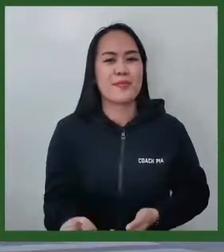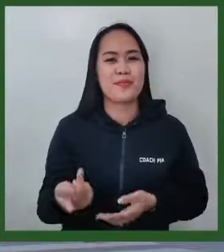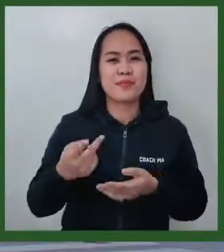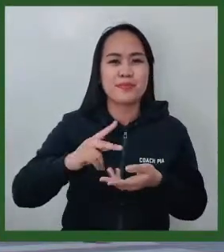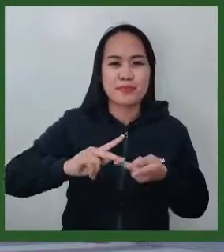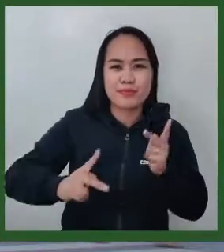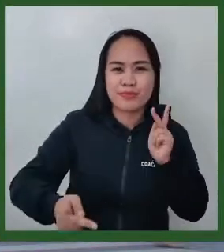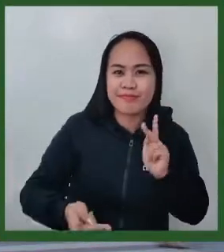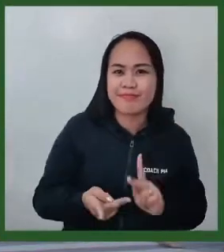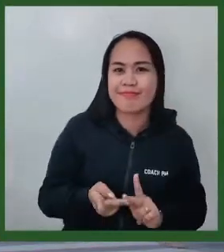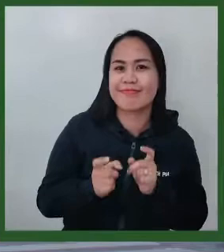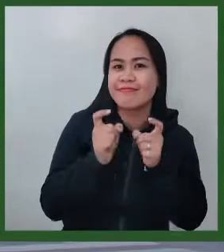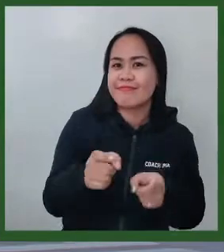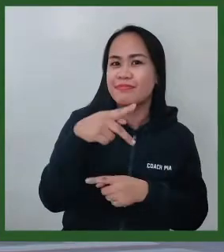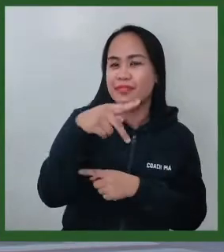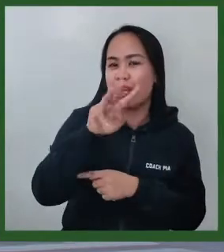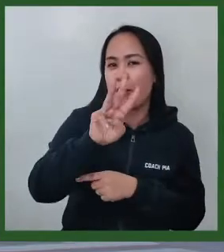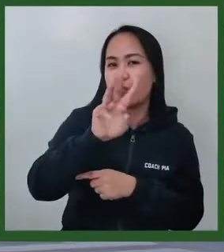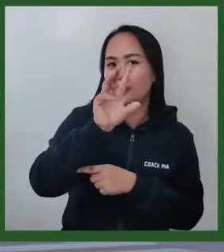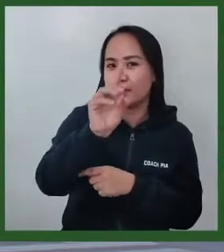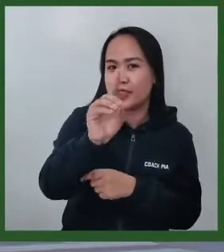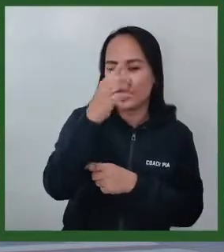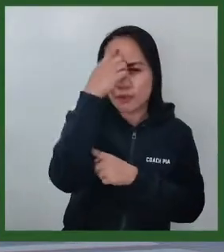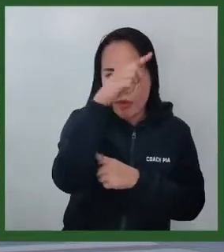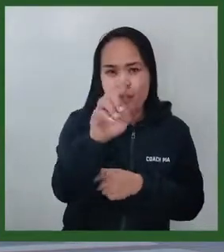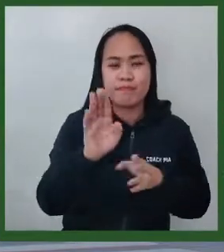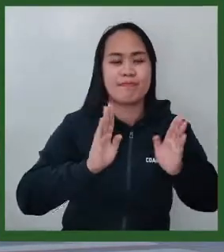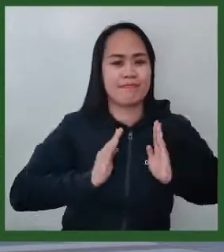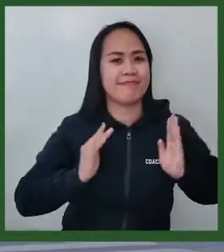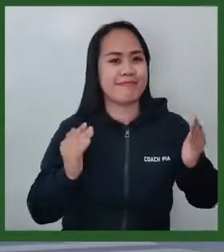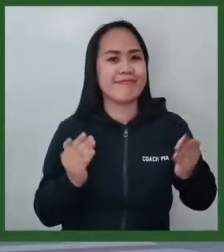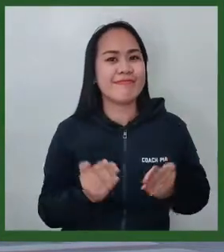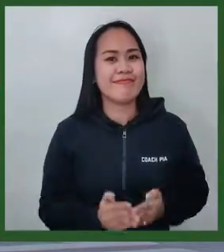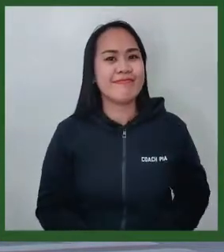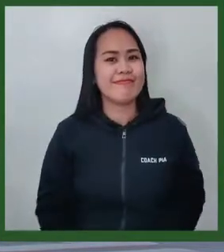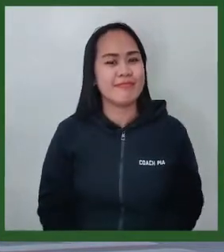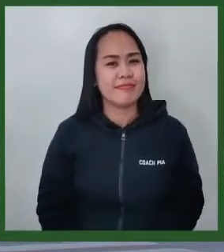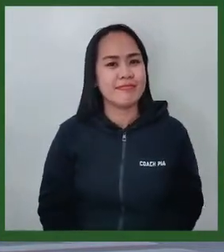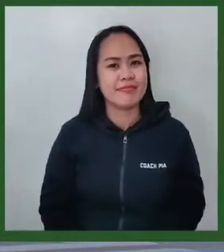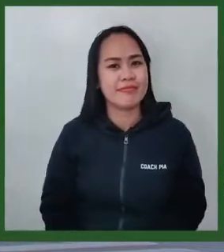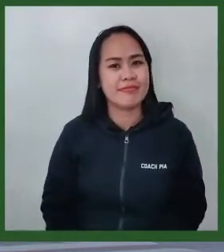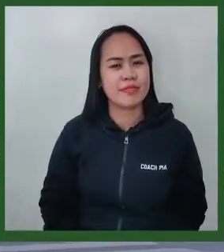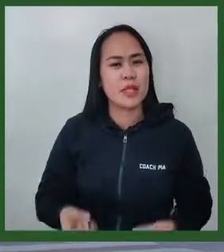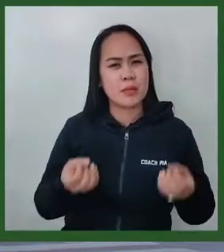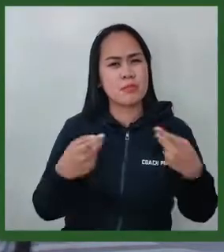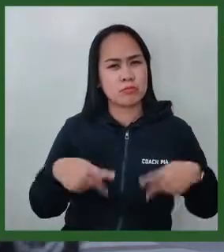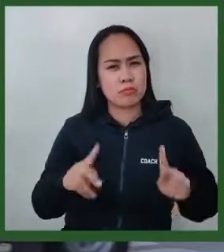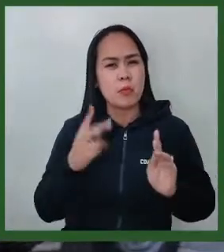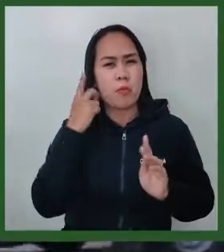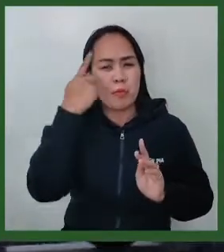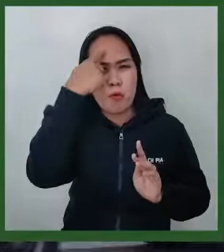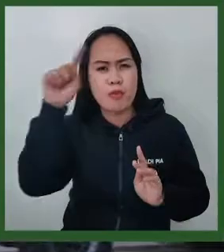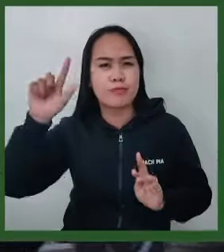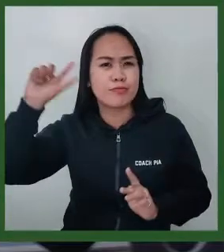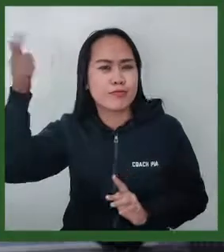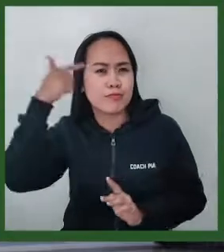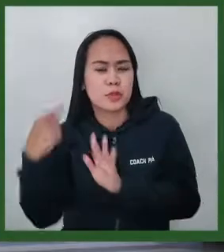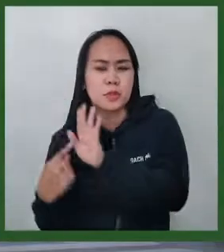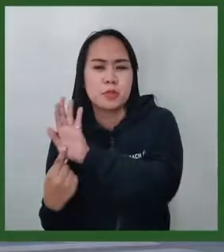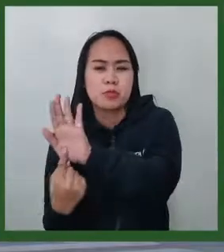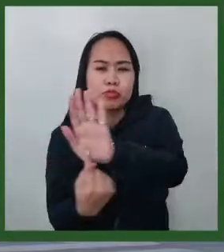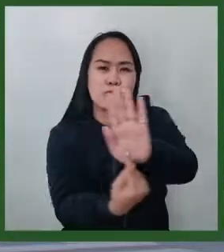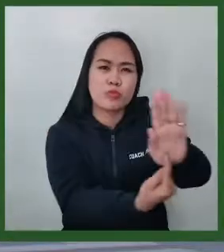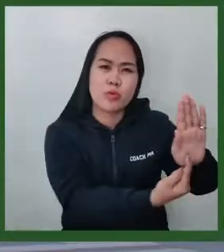mga PWDs sa ating barangay. At ito'y pamamaraan namin para ipakita sa